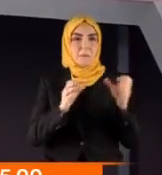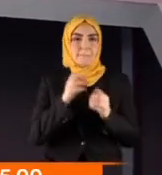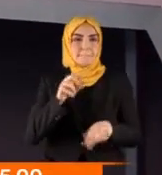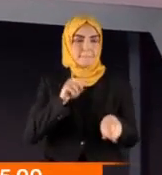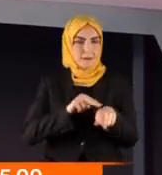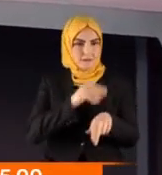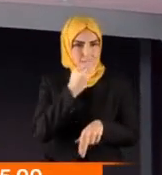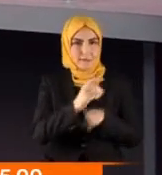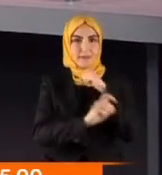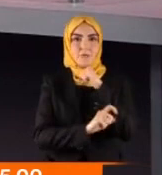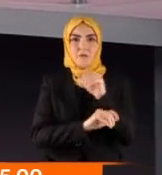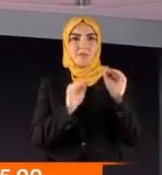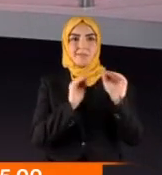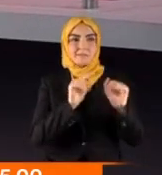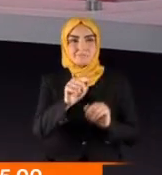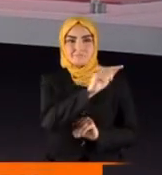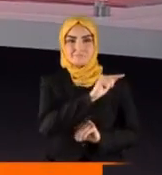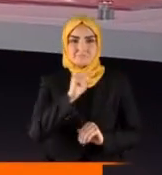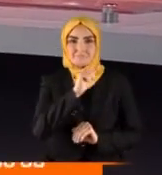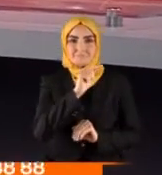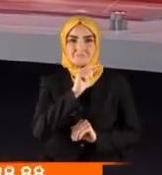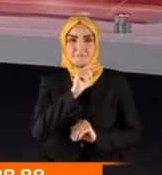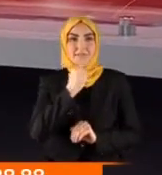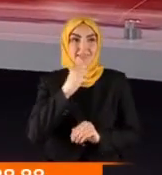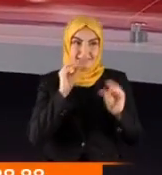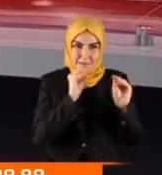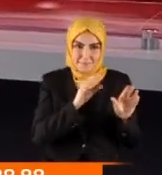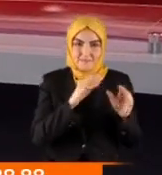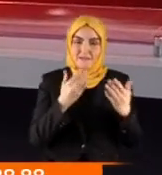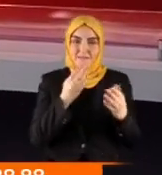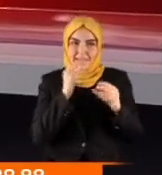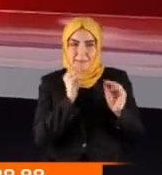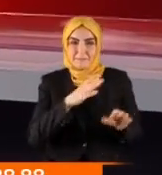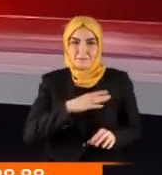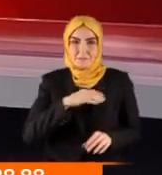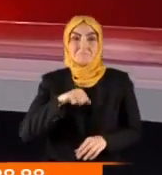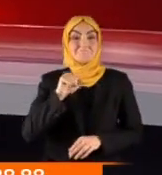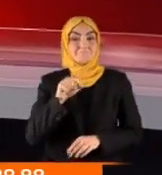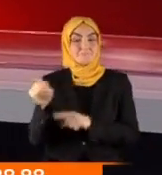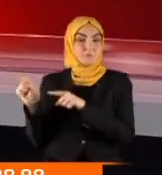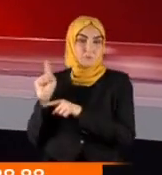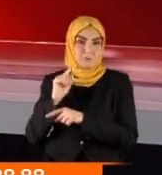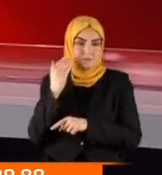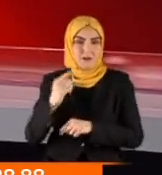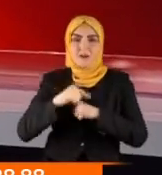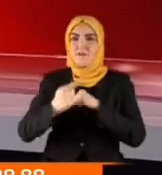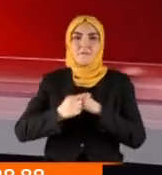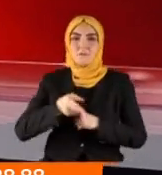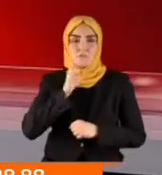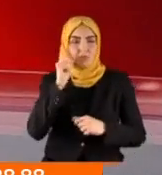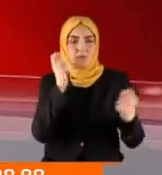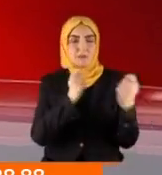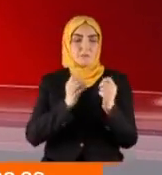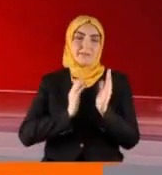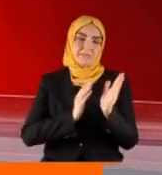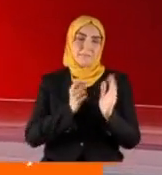terör destekçilerine gösterilen veya gösterilemeyen tepkilerdi. Tartışmalar hafta sonunda da devam etti. Birazdan